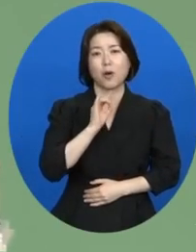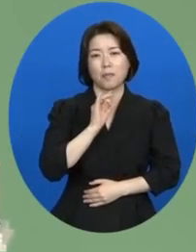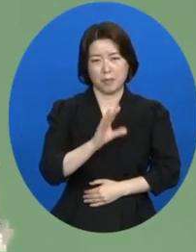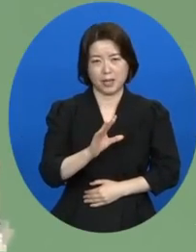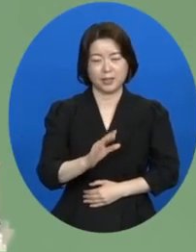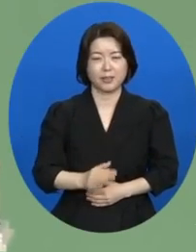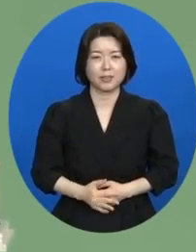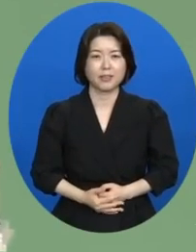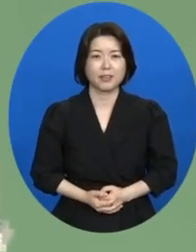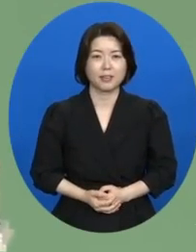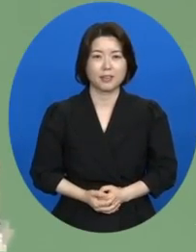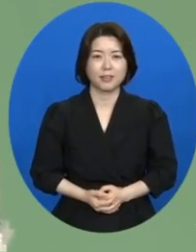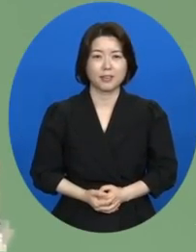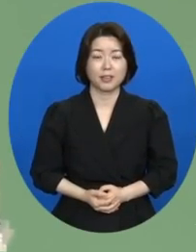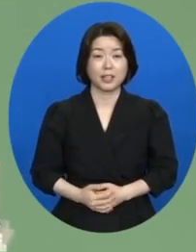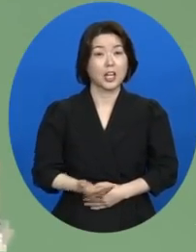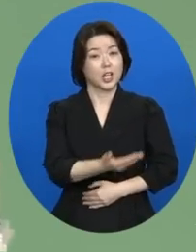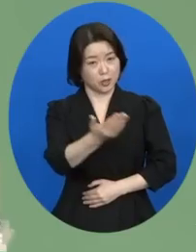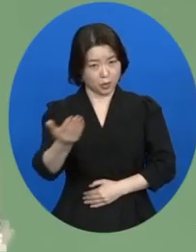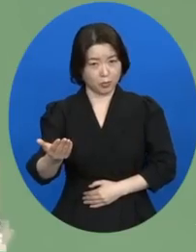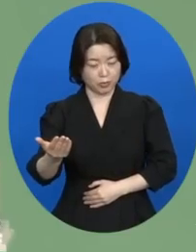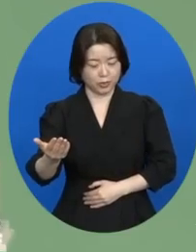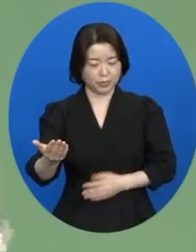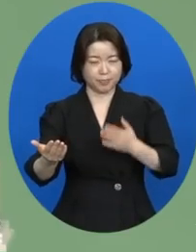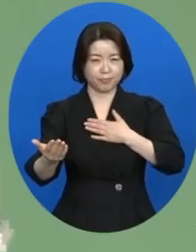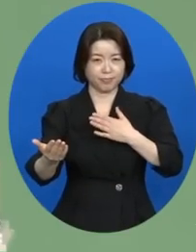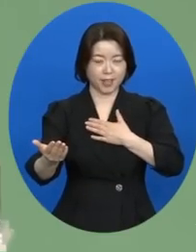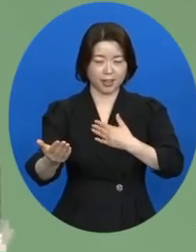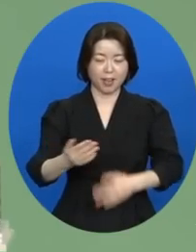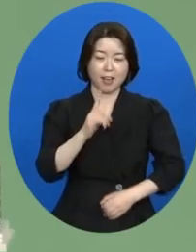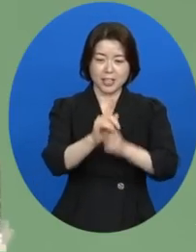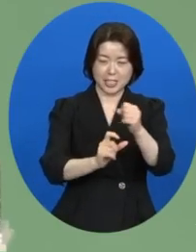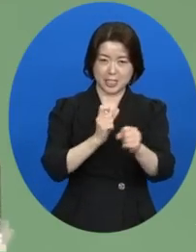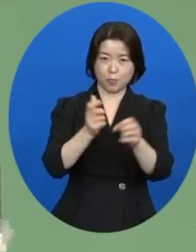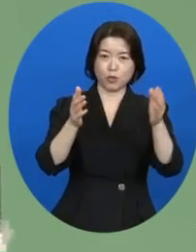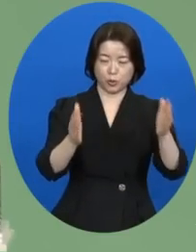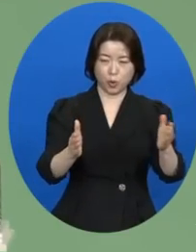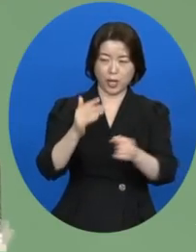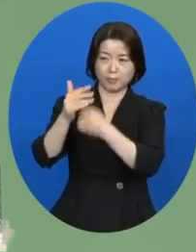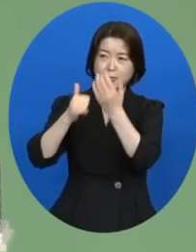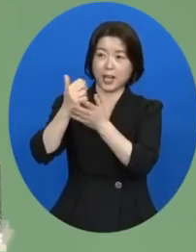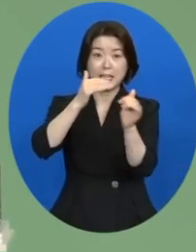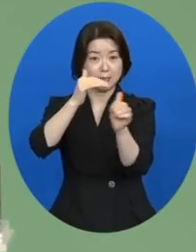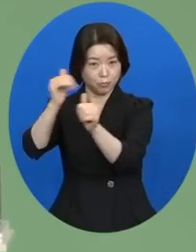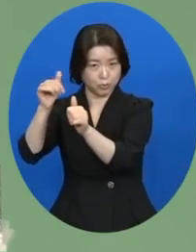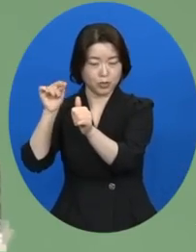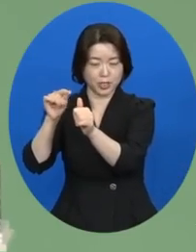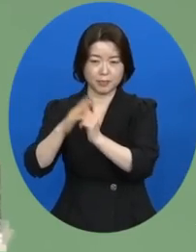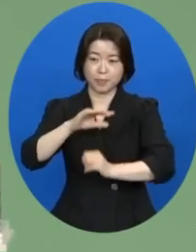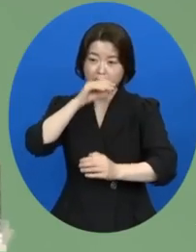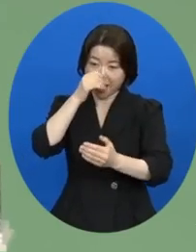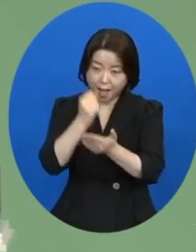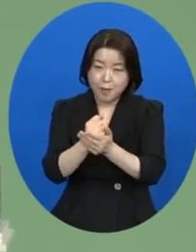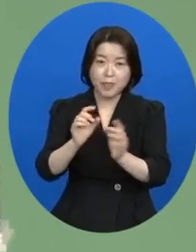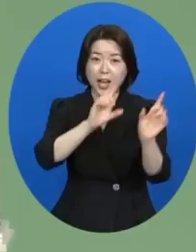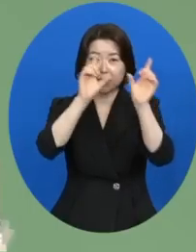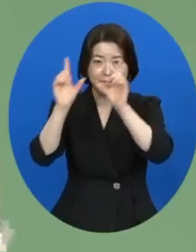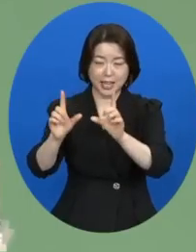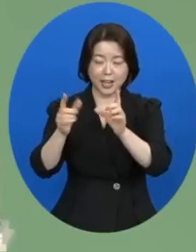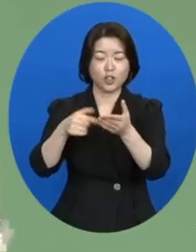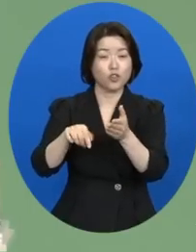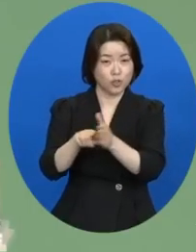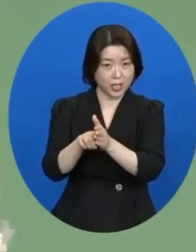것뿐입니다. 여러분은 제가 15년 동안 하느님의 부르심에 합당한 삶을 살기